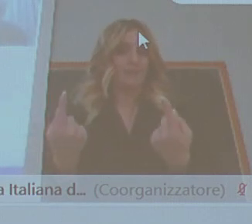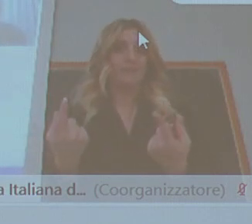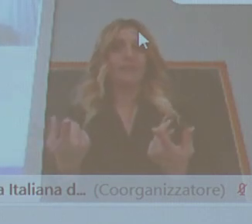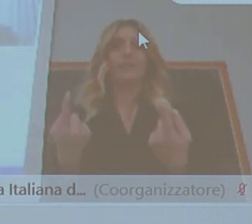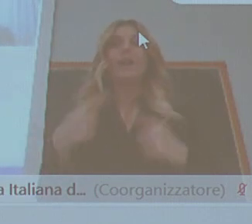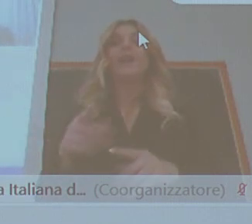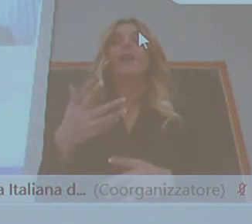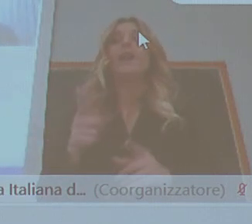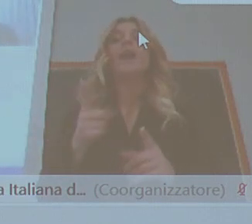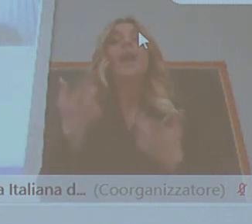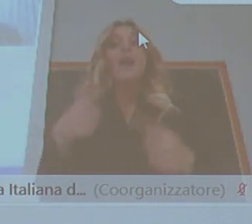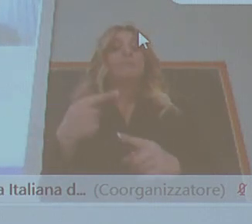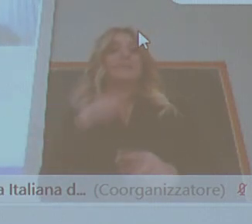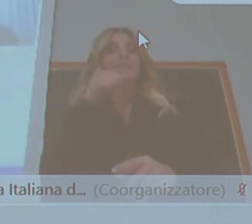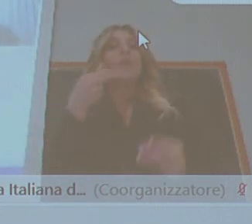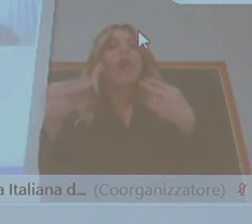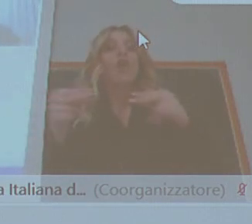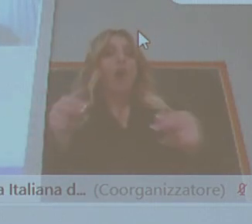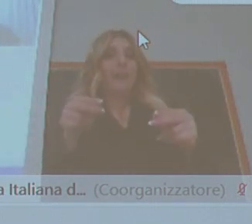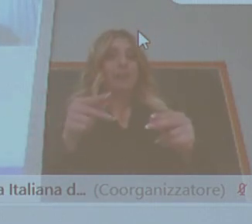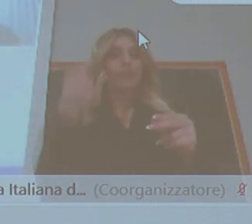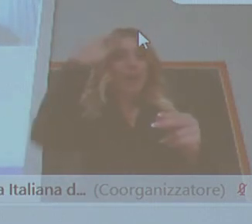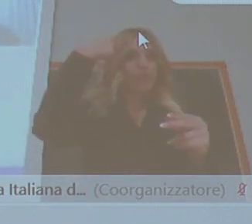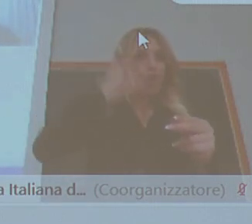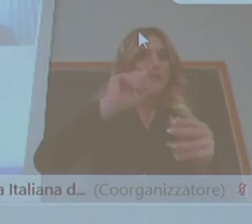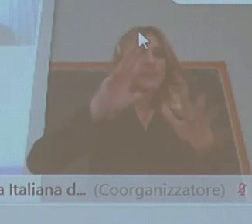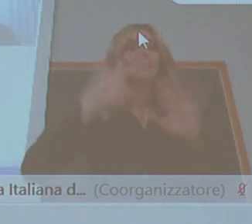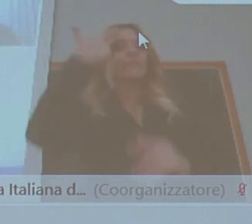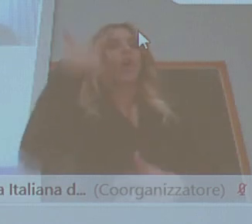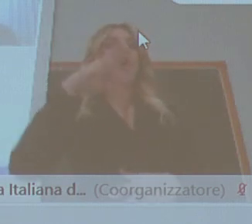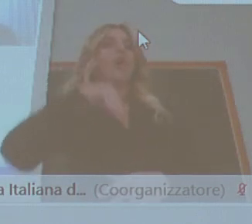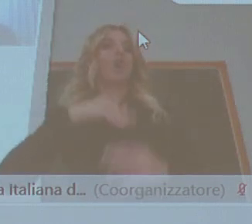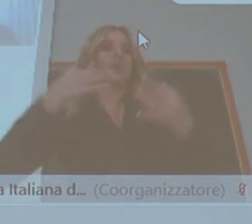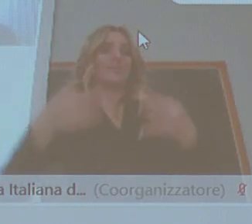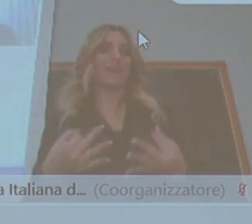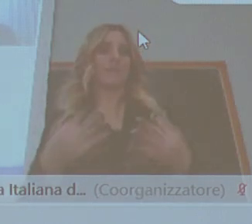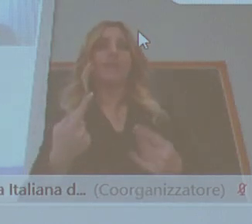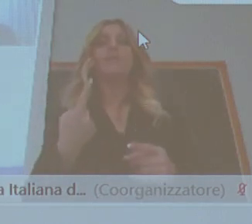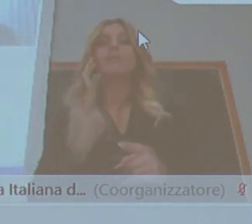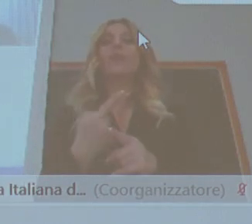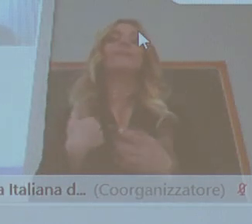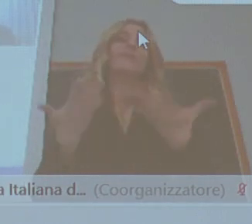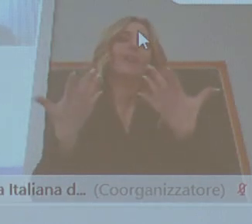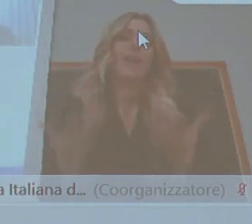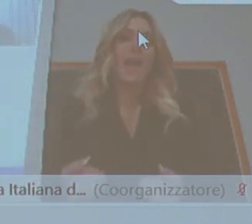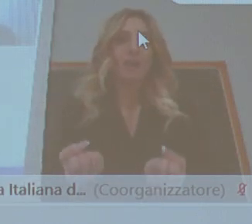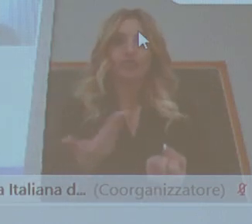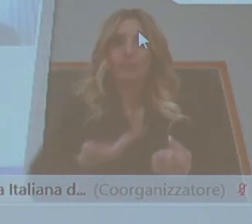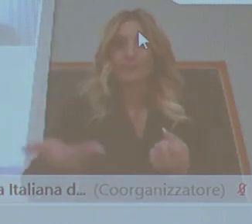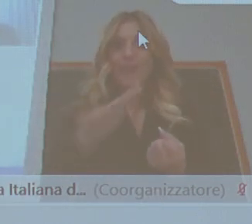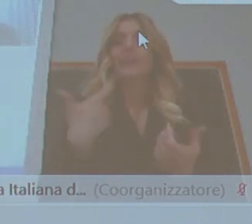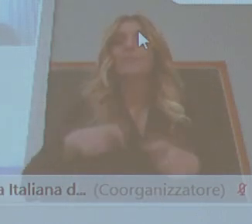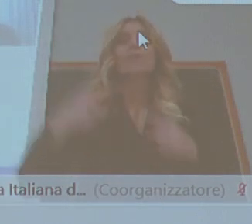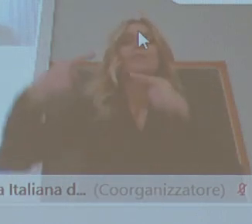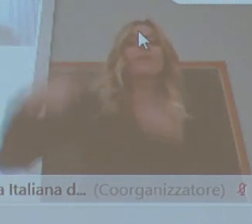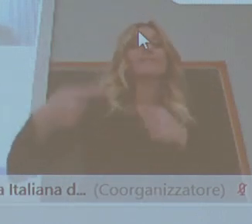governa la sua situazione in un soggetto consapevole. Quindi dobbiamo prendere atto di queste storture, perché sono le sfide del